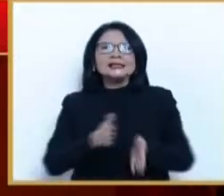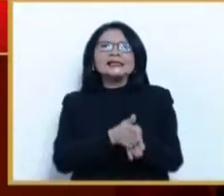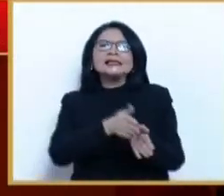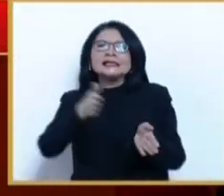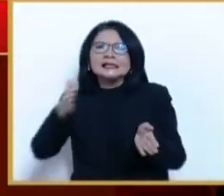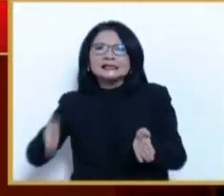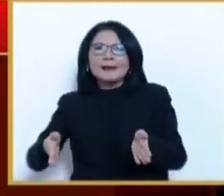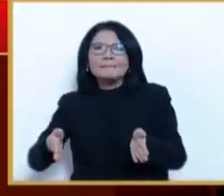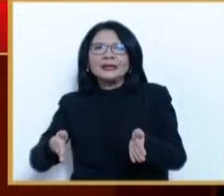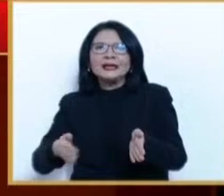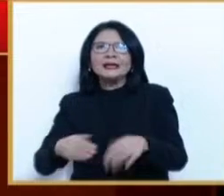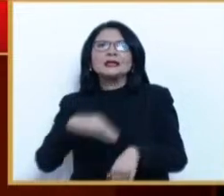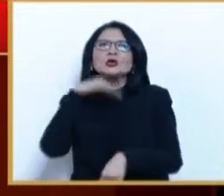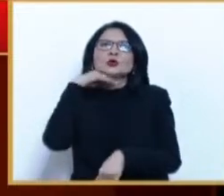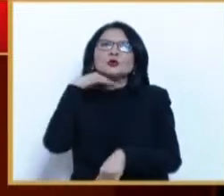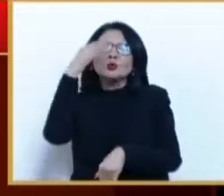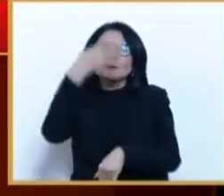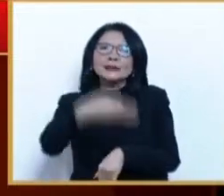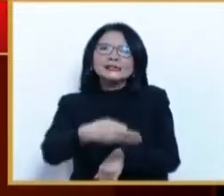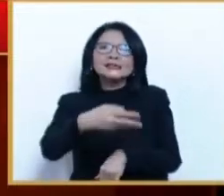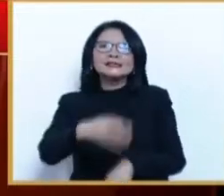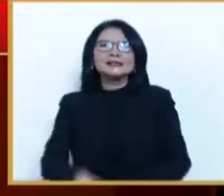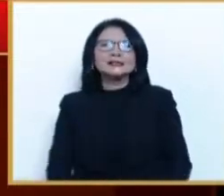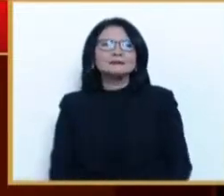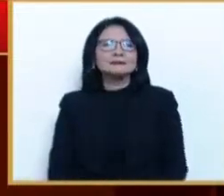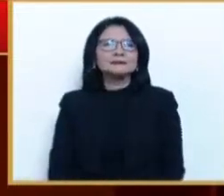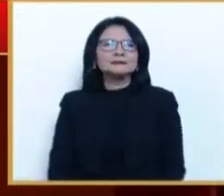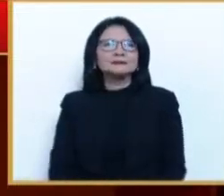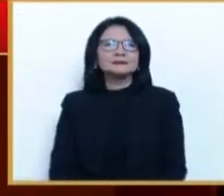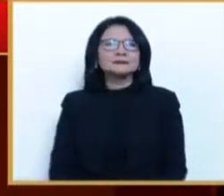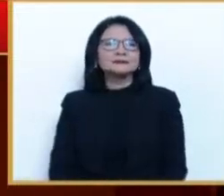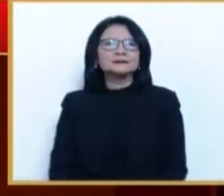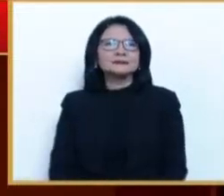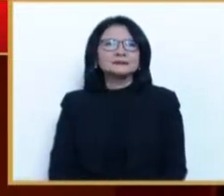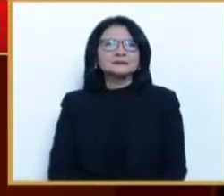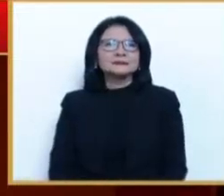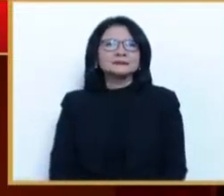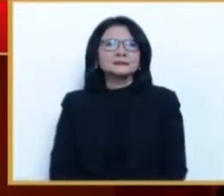selamat malam masih ada waktu ada yang ditahkan